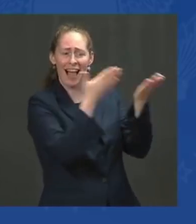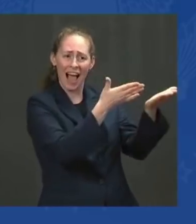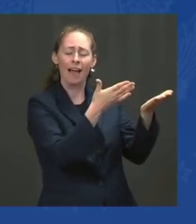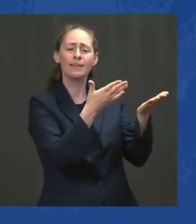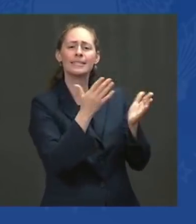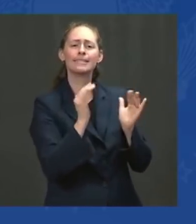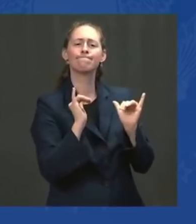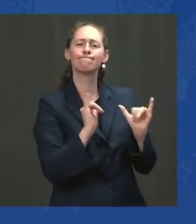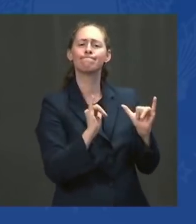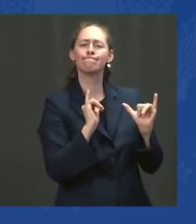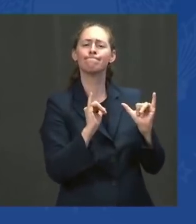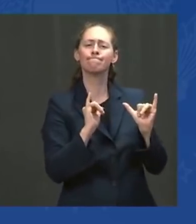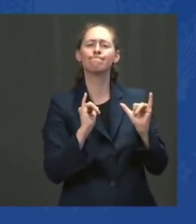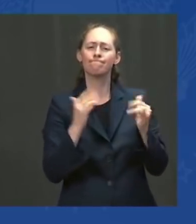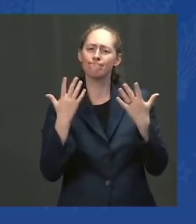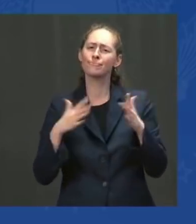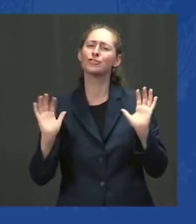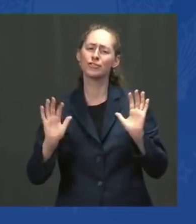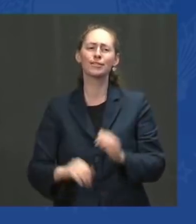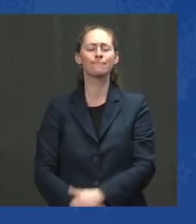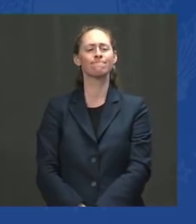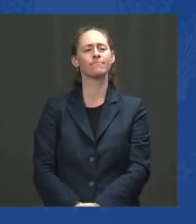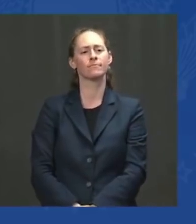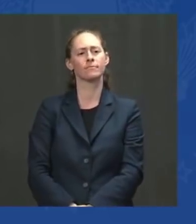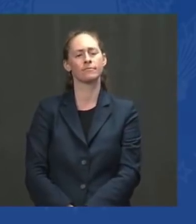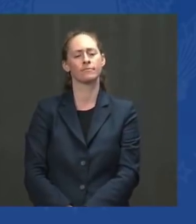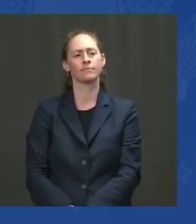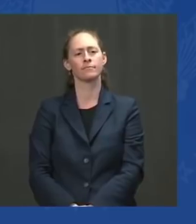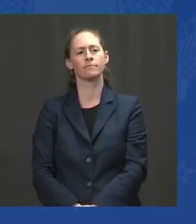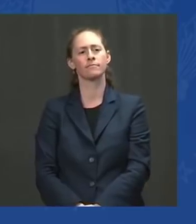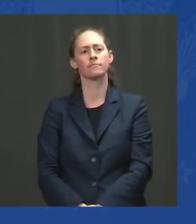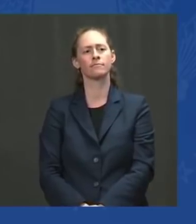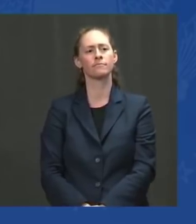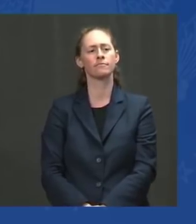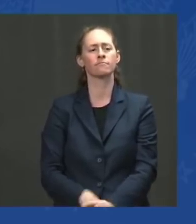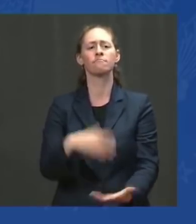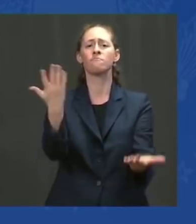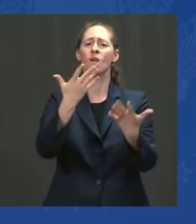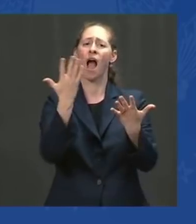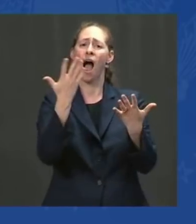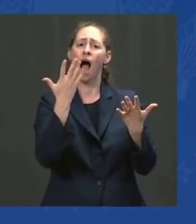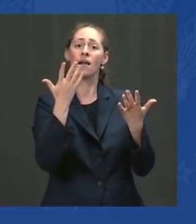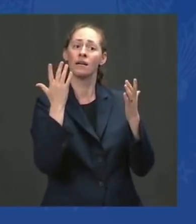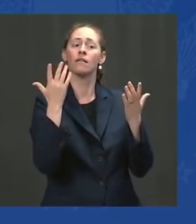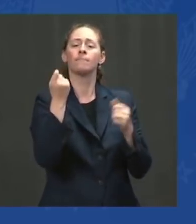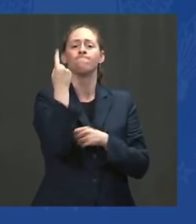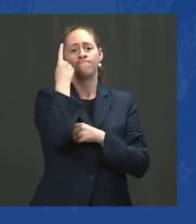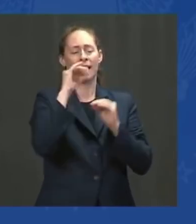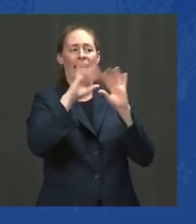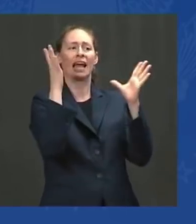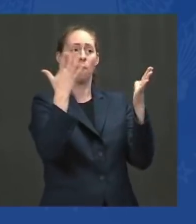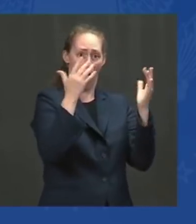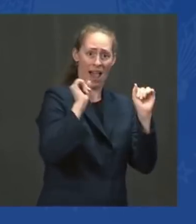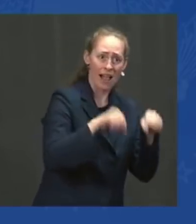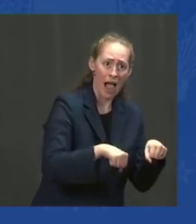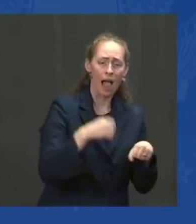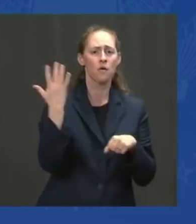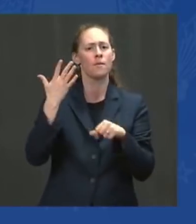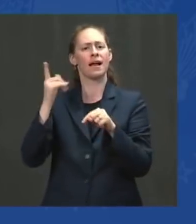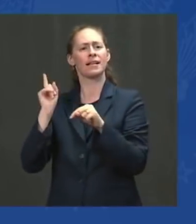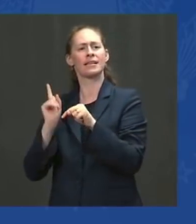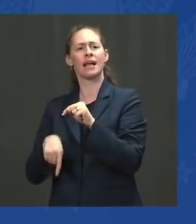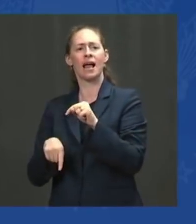同美军在阿富汗驻扎，或者想用这个机会来抨击拜登这些的啊他的政治反对